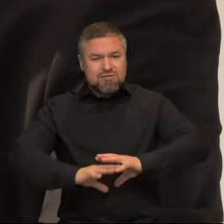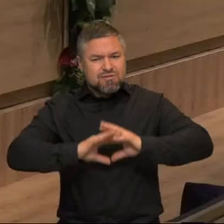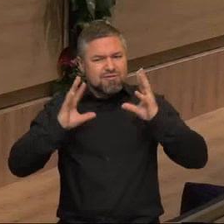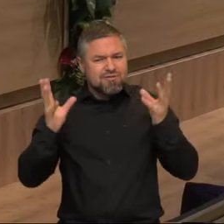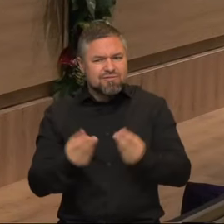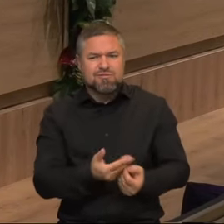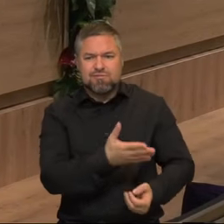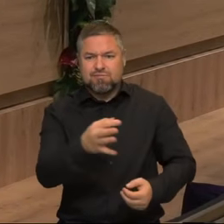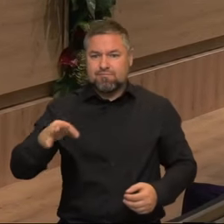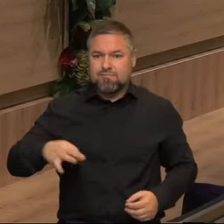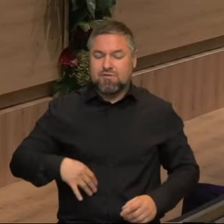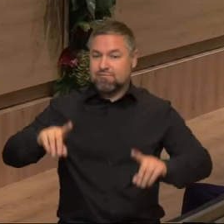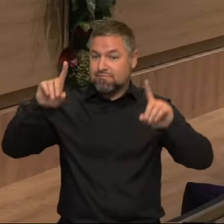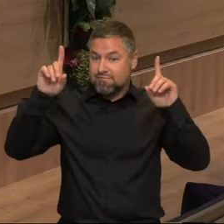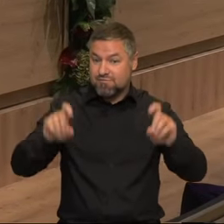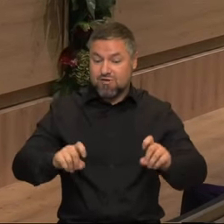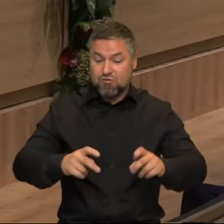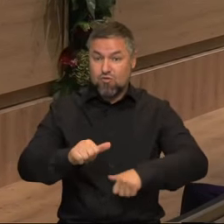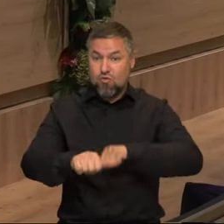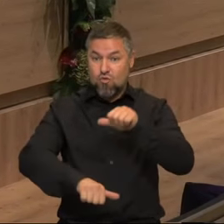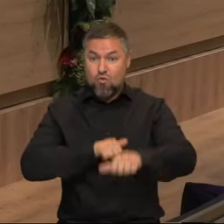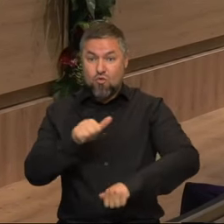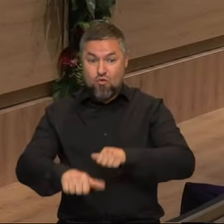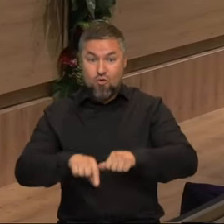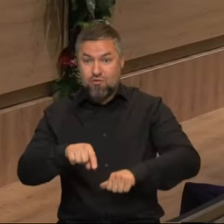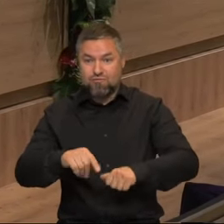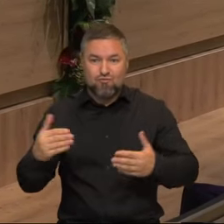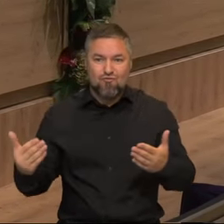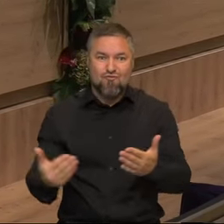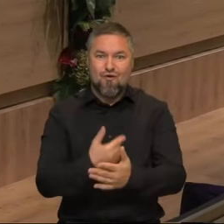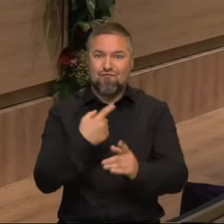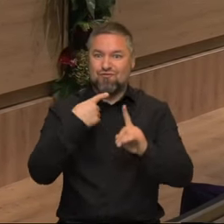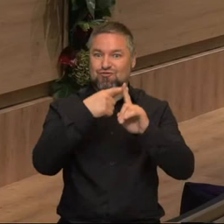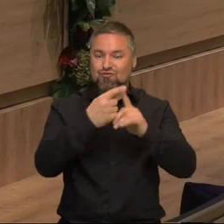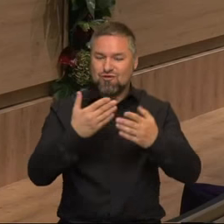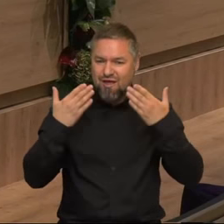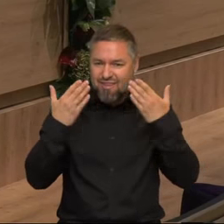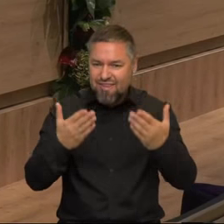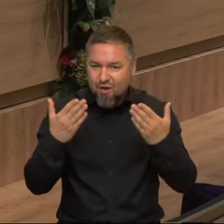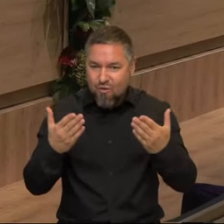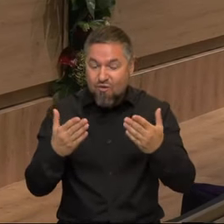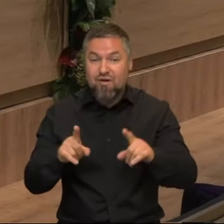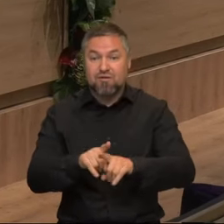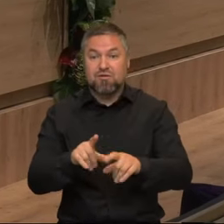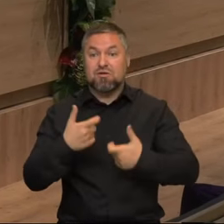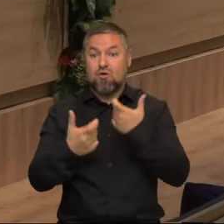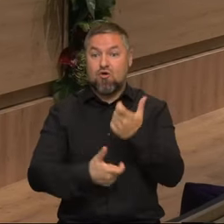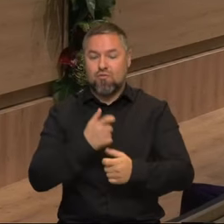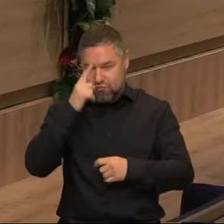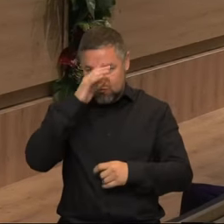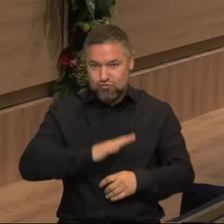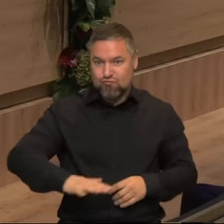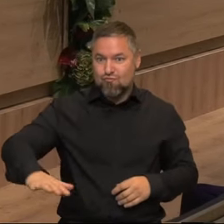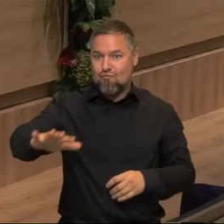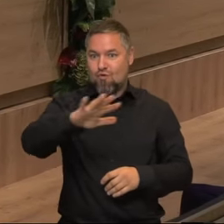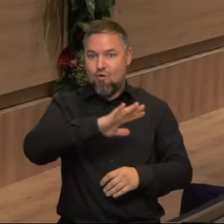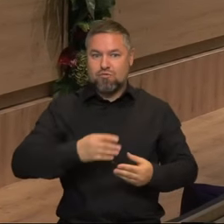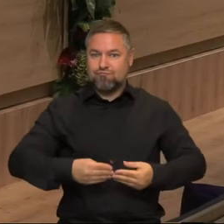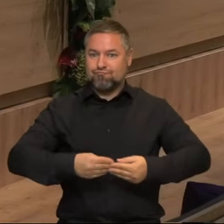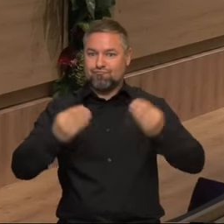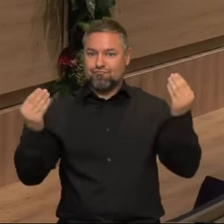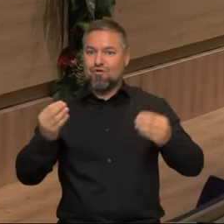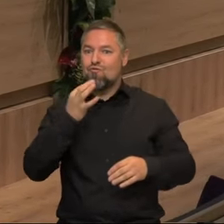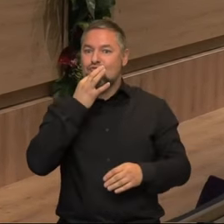wszystkim państwu, aby rozpoczynający się rok akademicki był pełen naukowych sukcesów, ale też niósł ze sobą społeczny aspekt